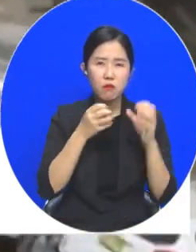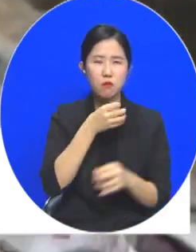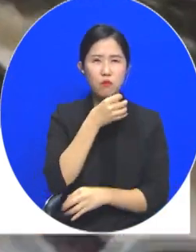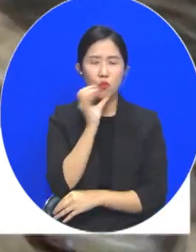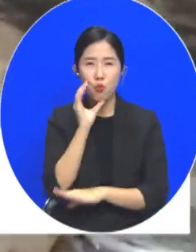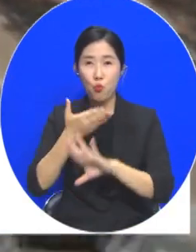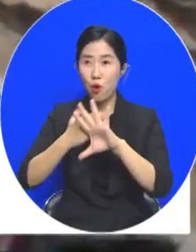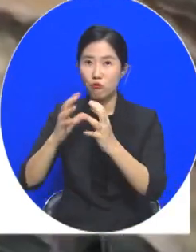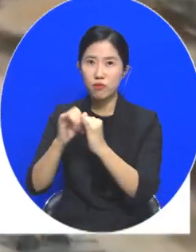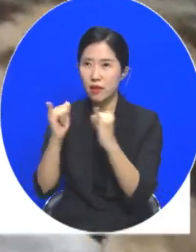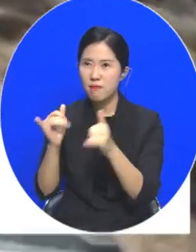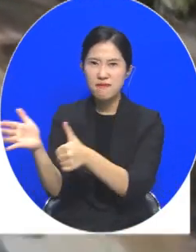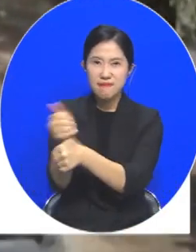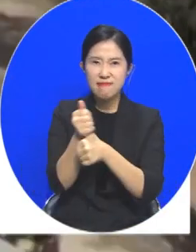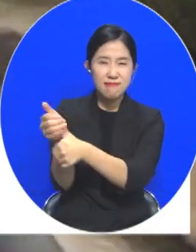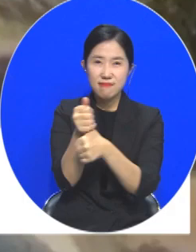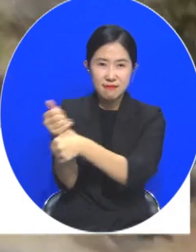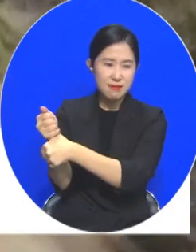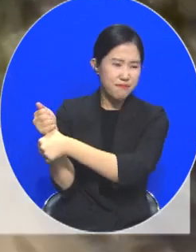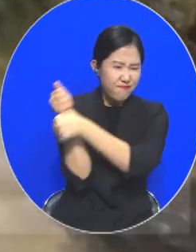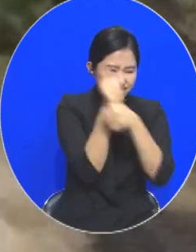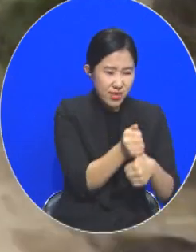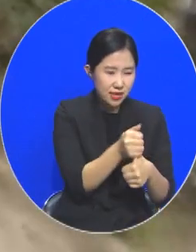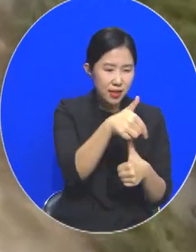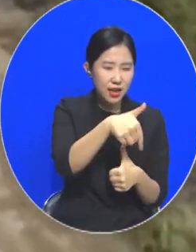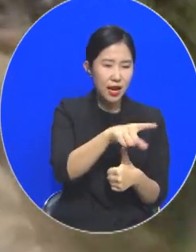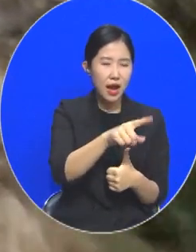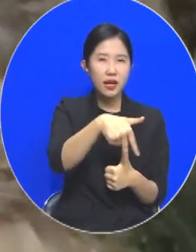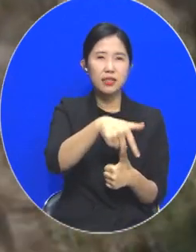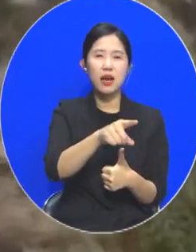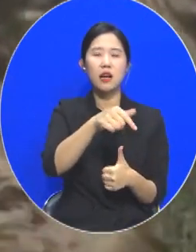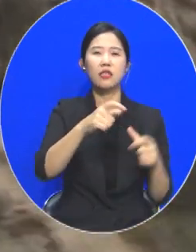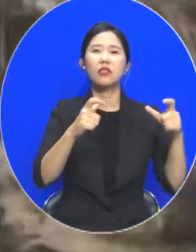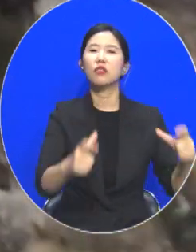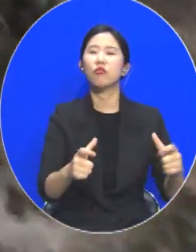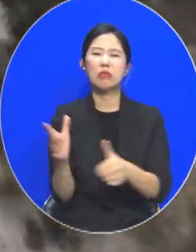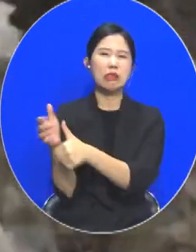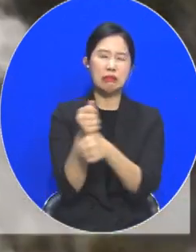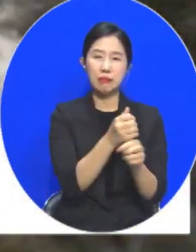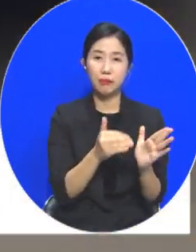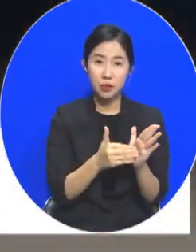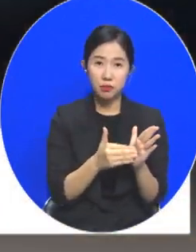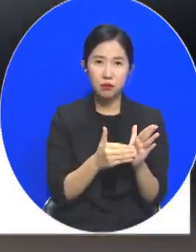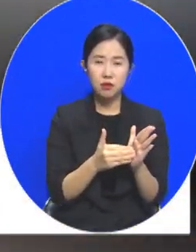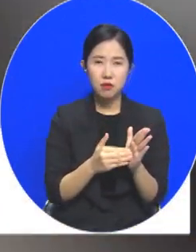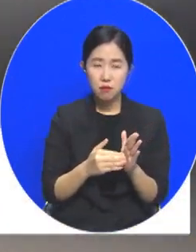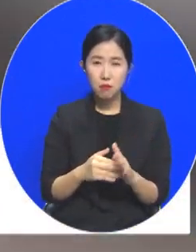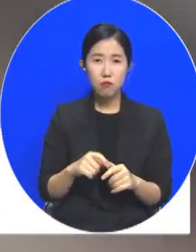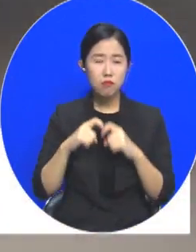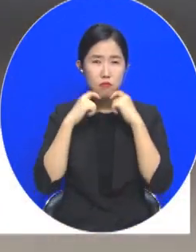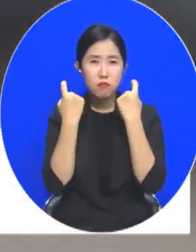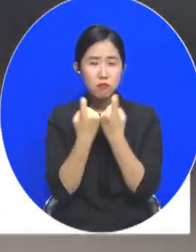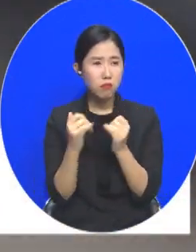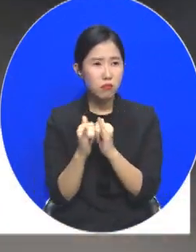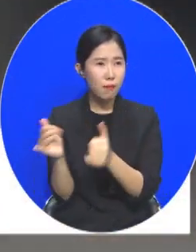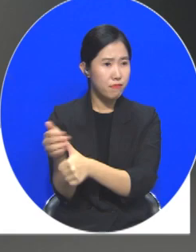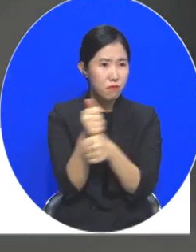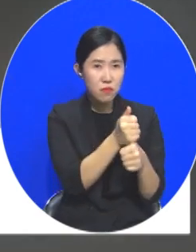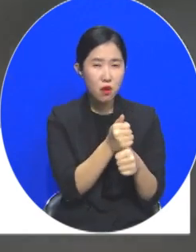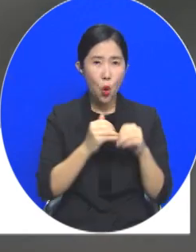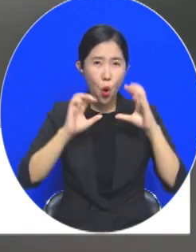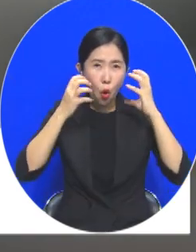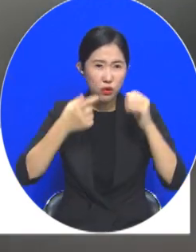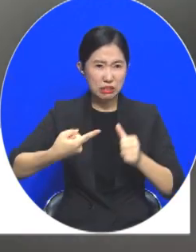명을 인질로 잡아 가자지구로 끌고 간 것으로 전해졌습니다. 이스라엘은 하마스가 민간인을 납치하고 어린이들을 학살한 것은